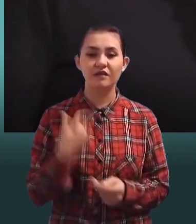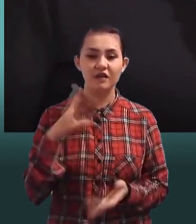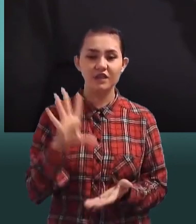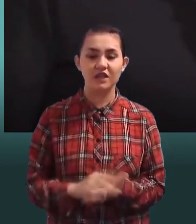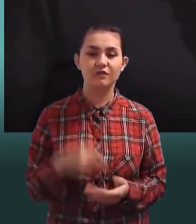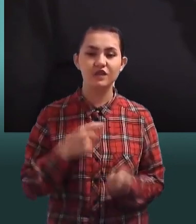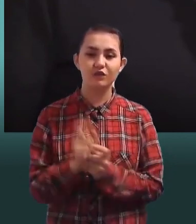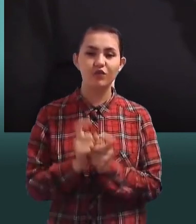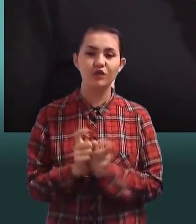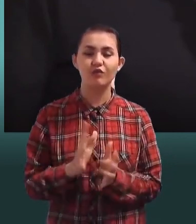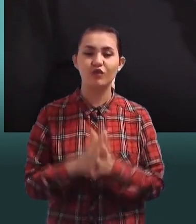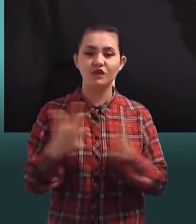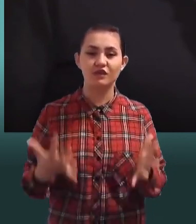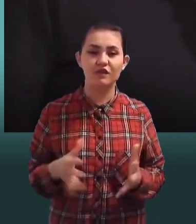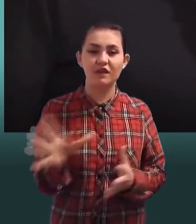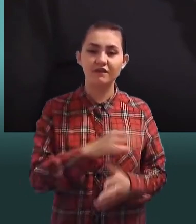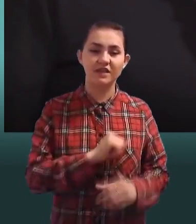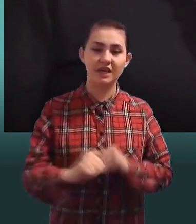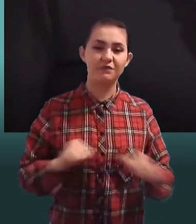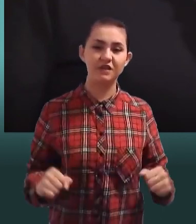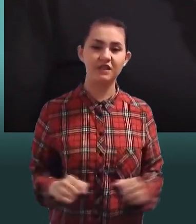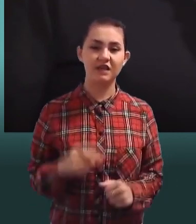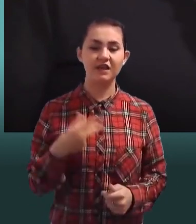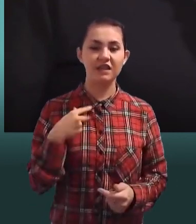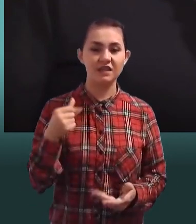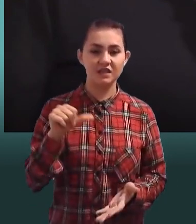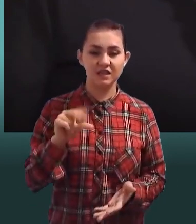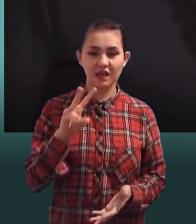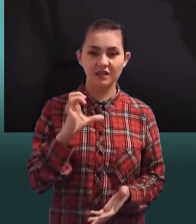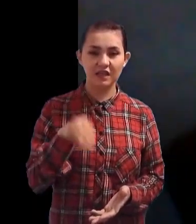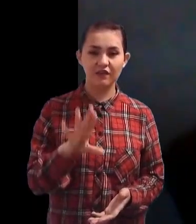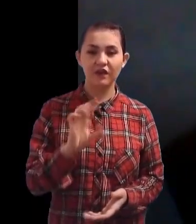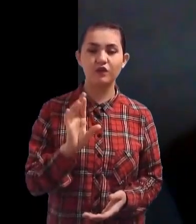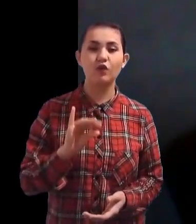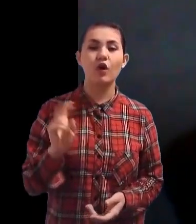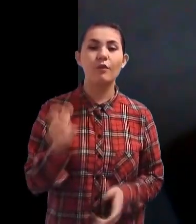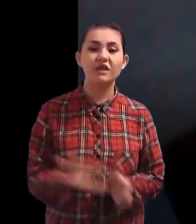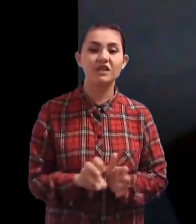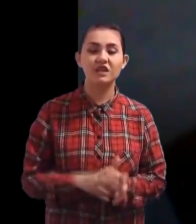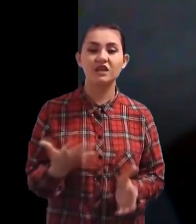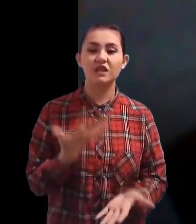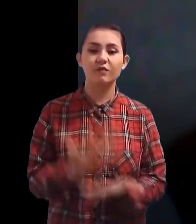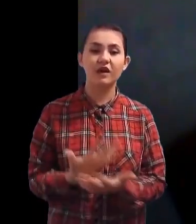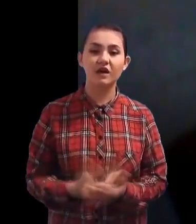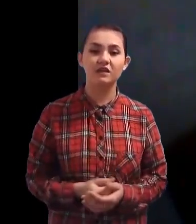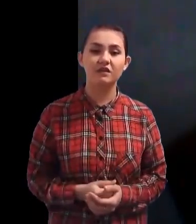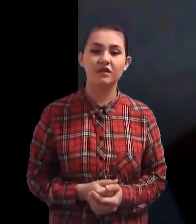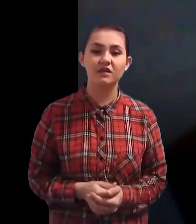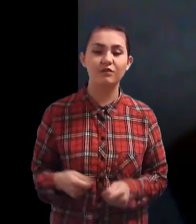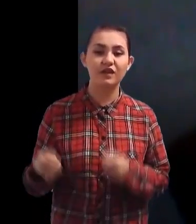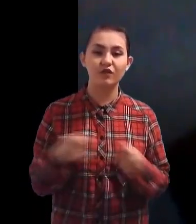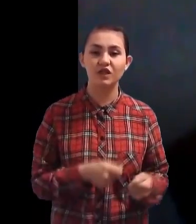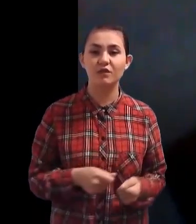больше всего на всех комиссиях. Я настаиваю, что пассажиропоток, который показывается перевозчиком,